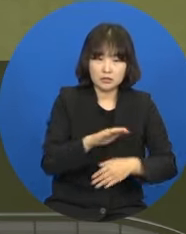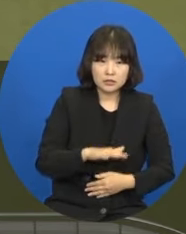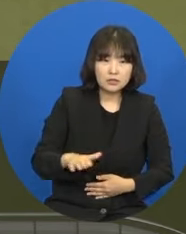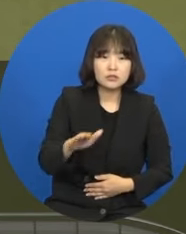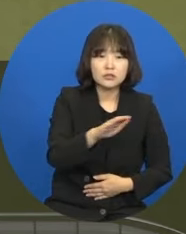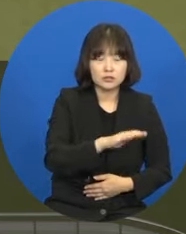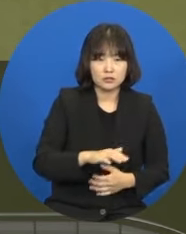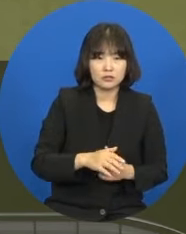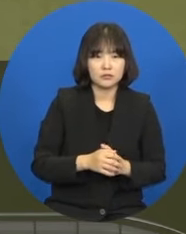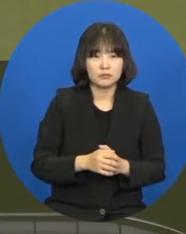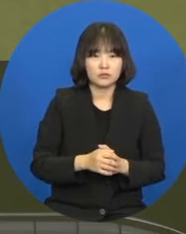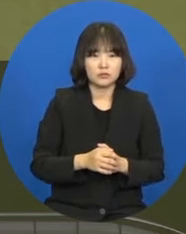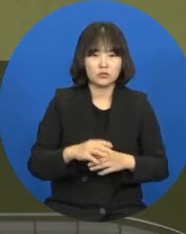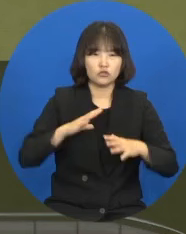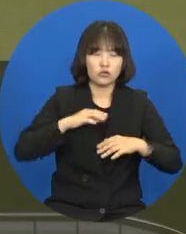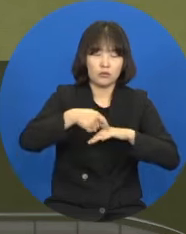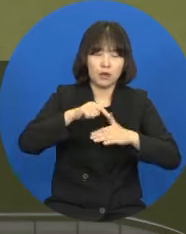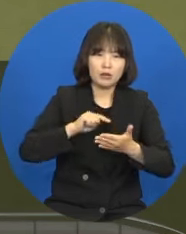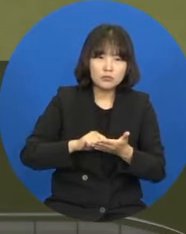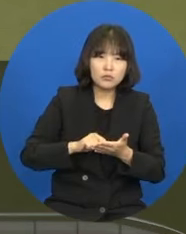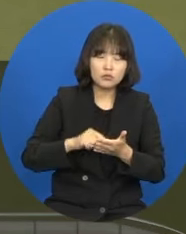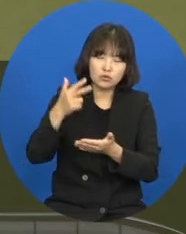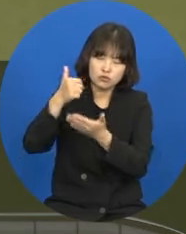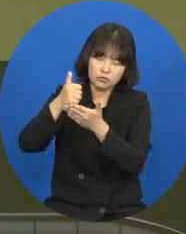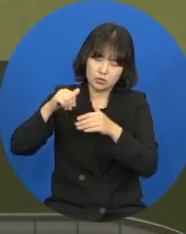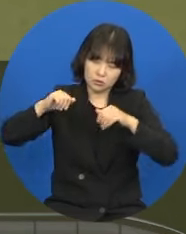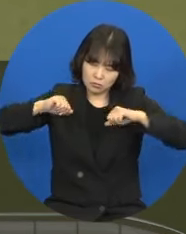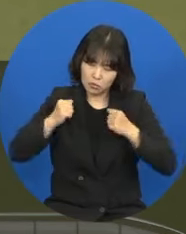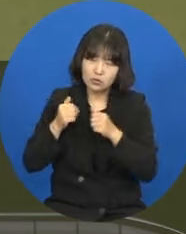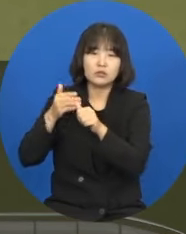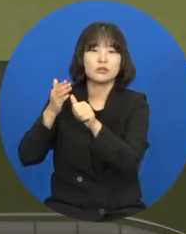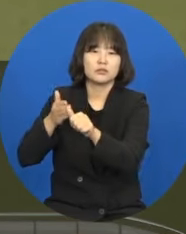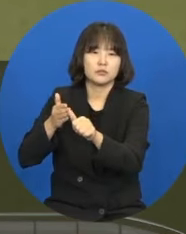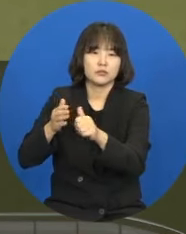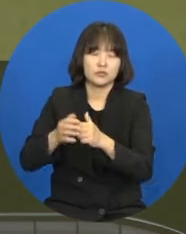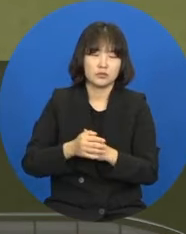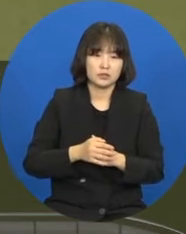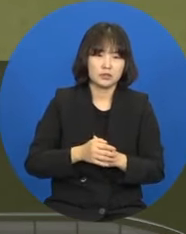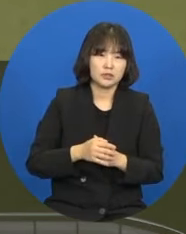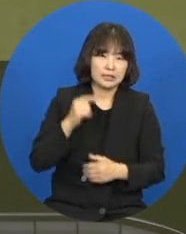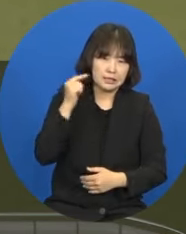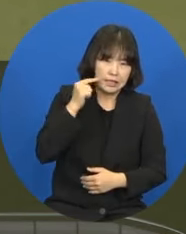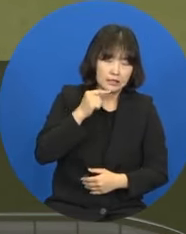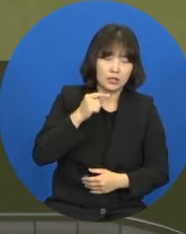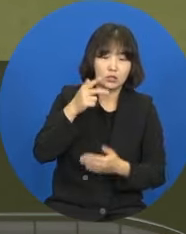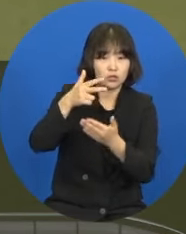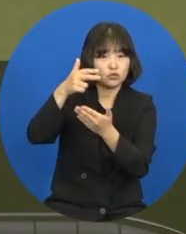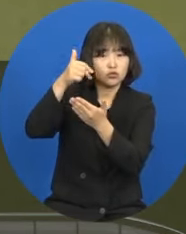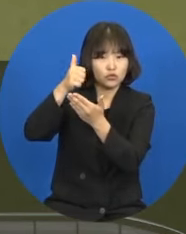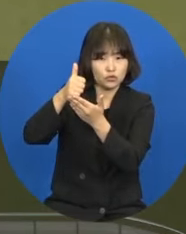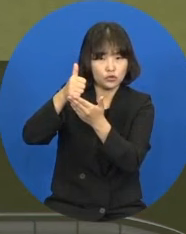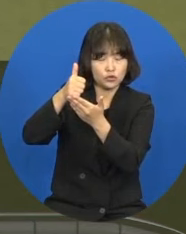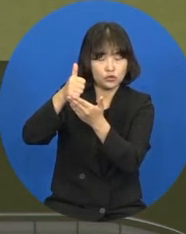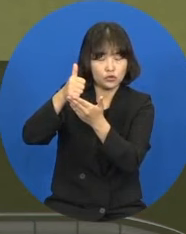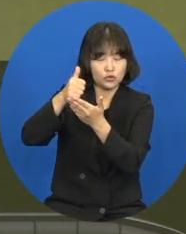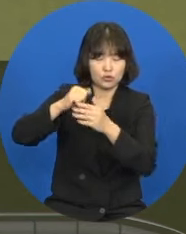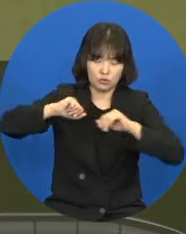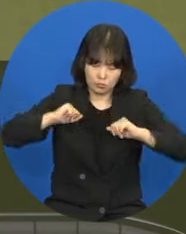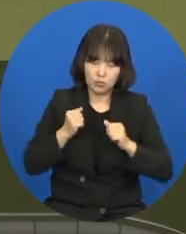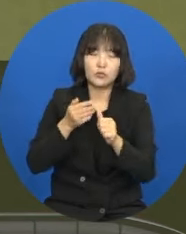주인에게 복종 하십시오 설명하고 너그러운 주인만 아니라 까다로운 주인 영어로 보니까 불리한